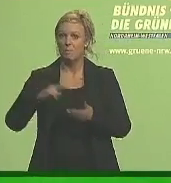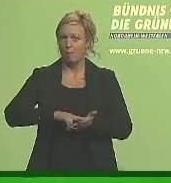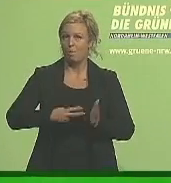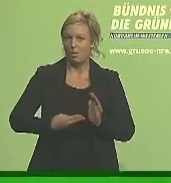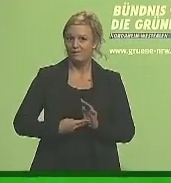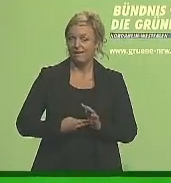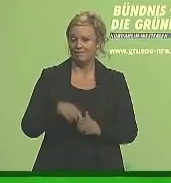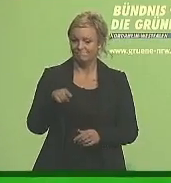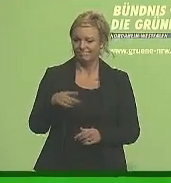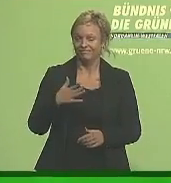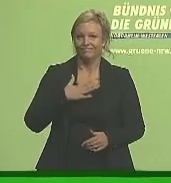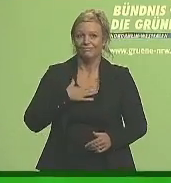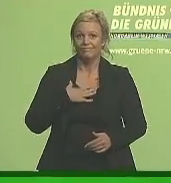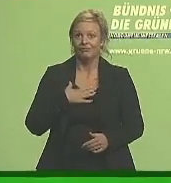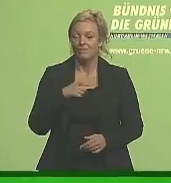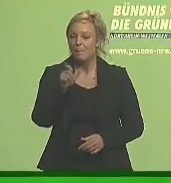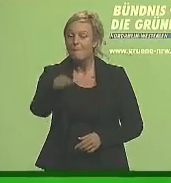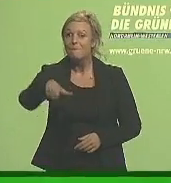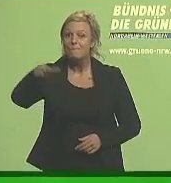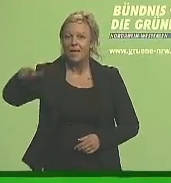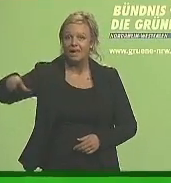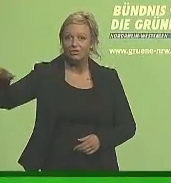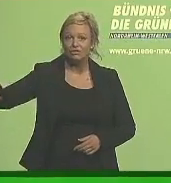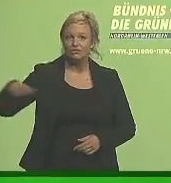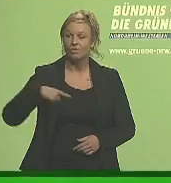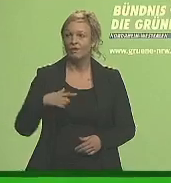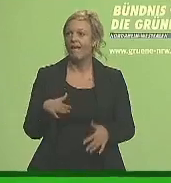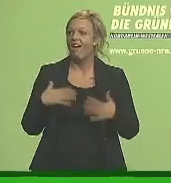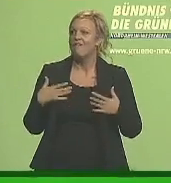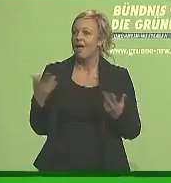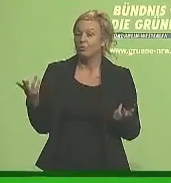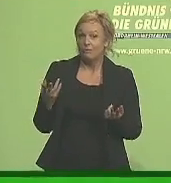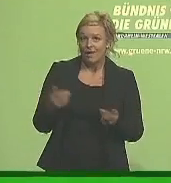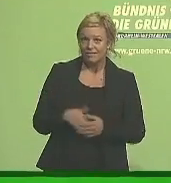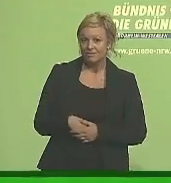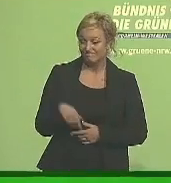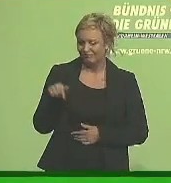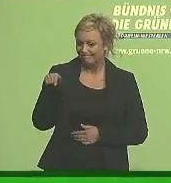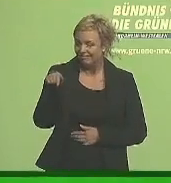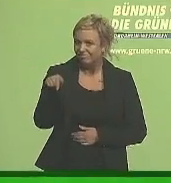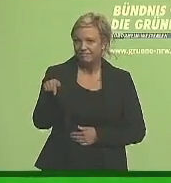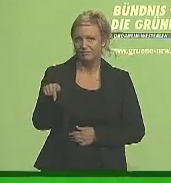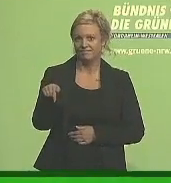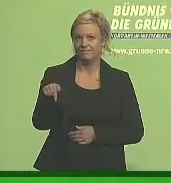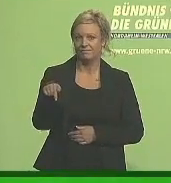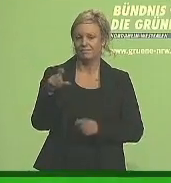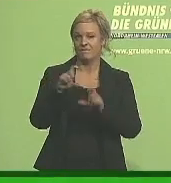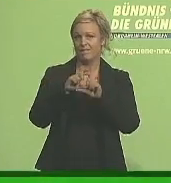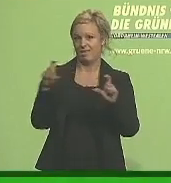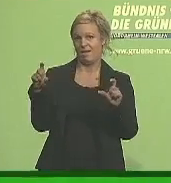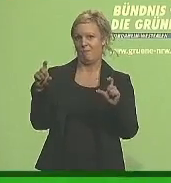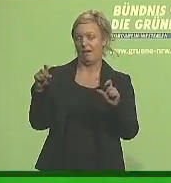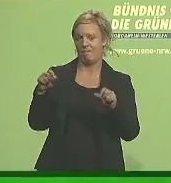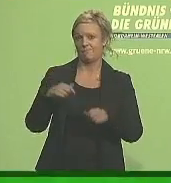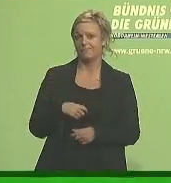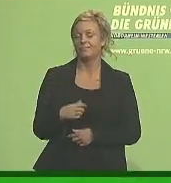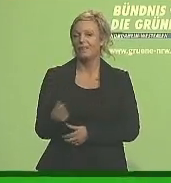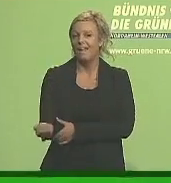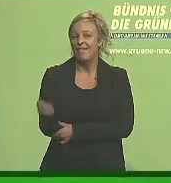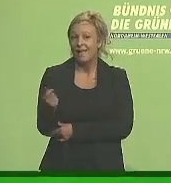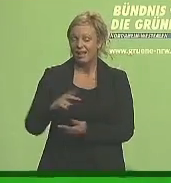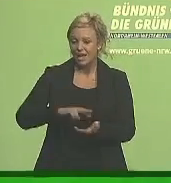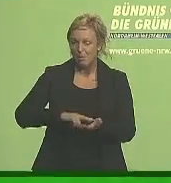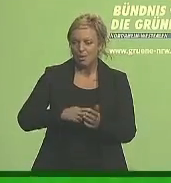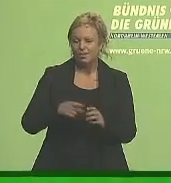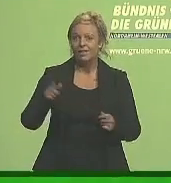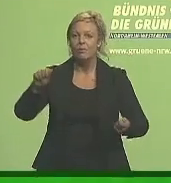der Kern dessen, was die Menschen von uns erwarten. Und das ist auch der Kern, der energiepolitische Umbau ist der Kern